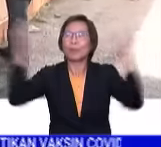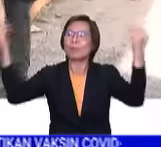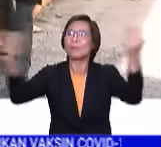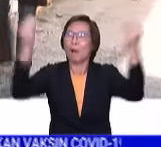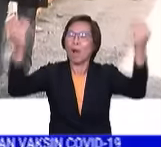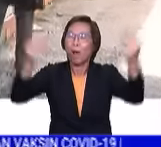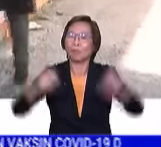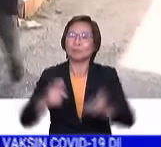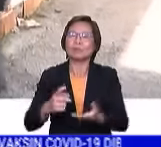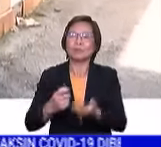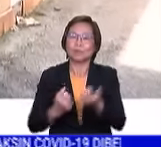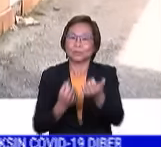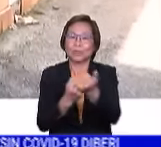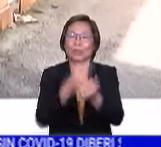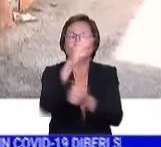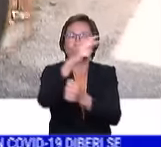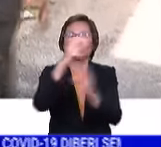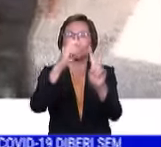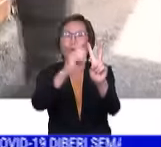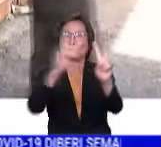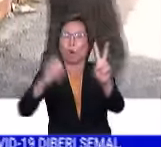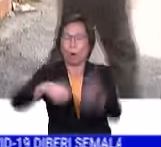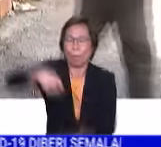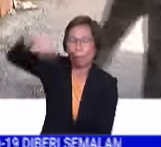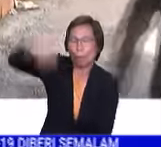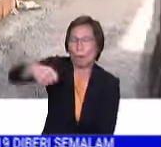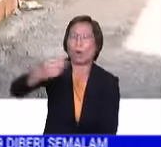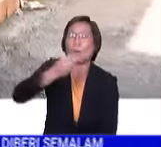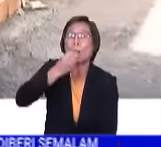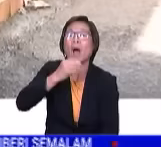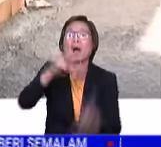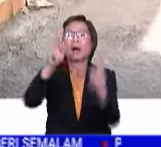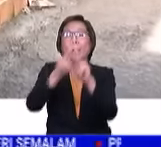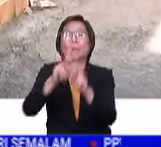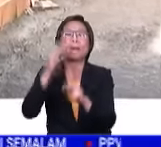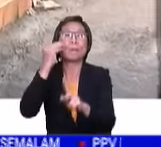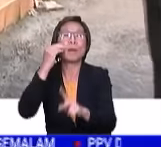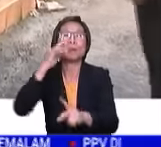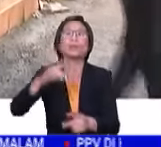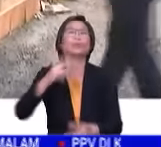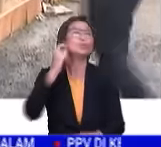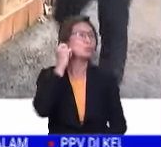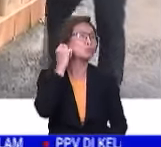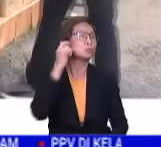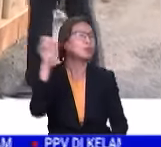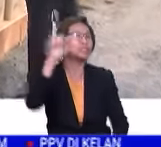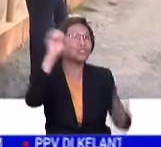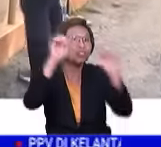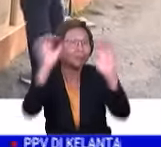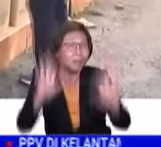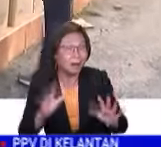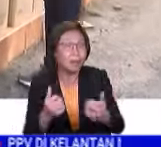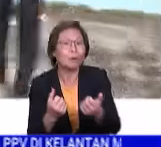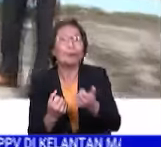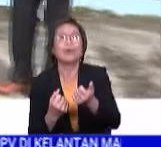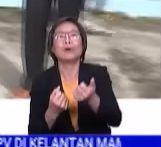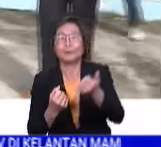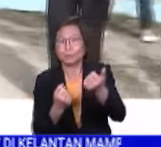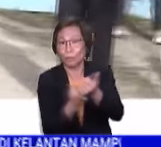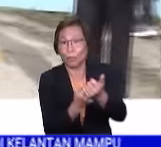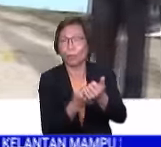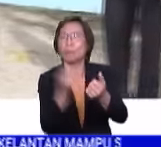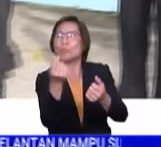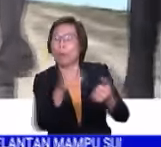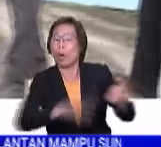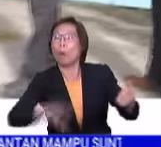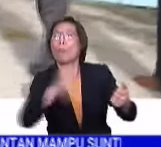sumbangan 200 bakul makanan di Kampung Melayu Subang, Shah Alam, Selangor. Sumbangan yang bernilai RM20,000